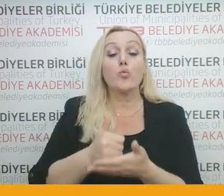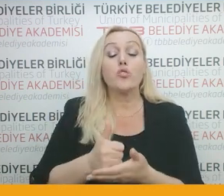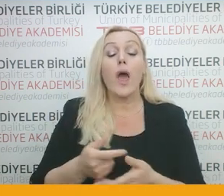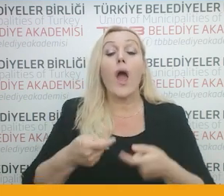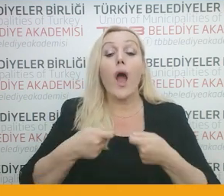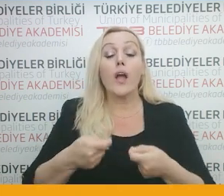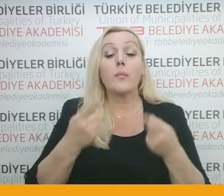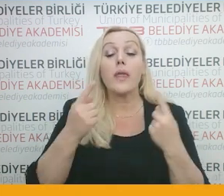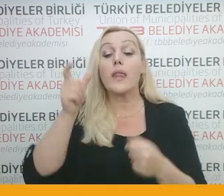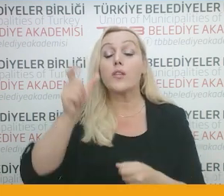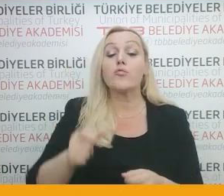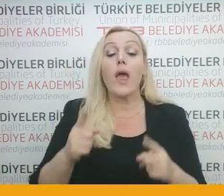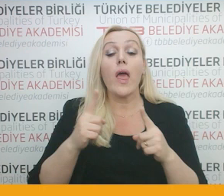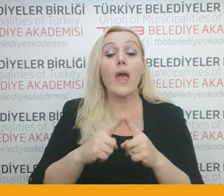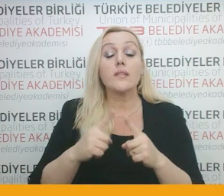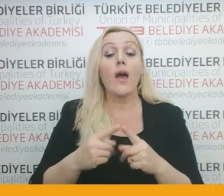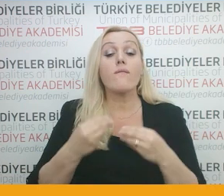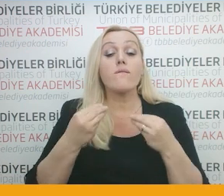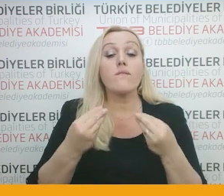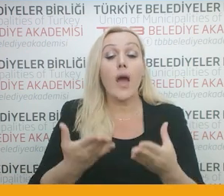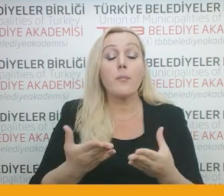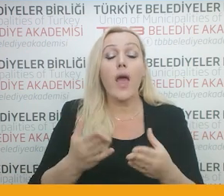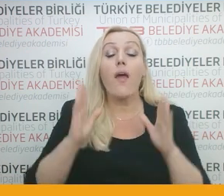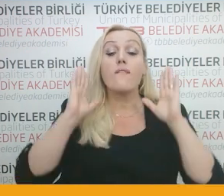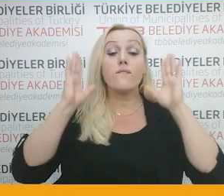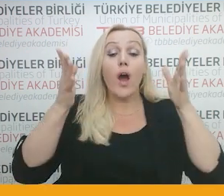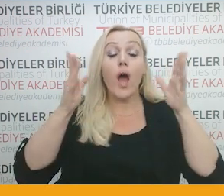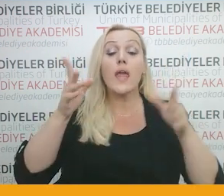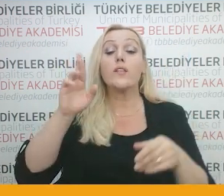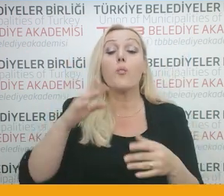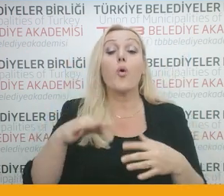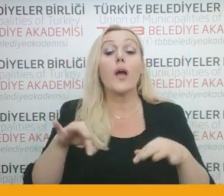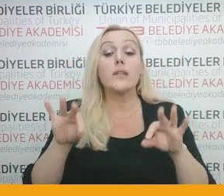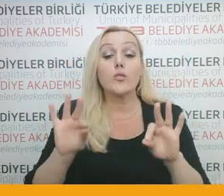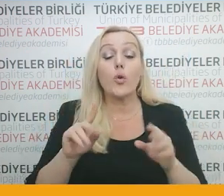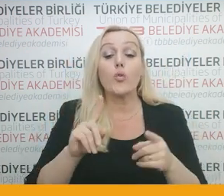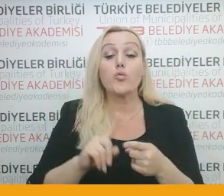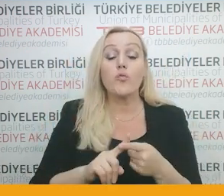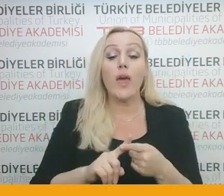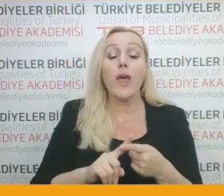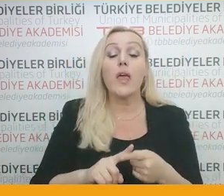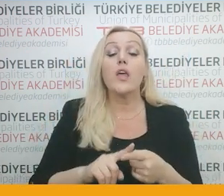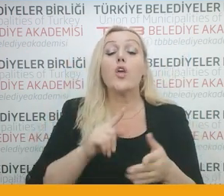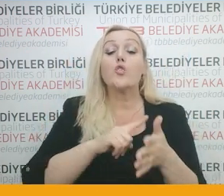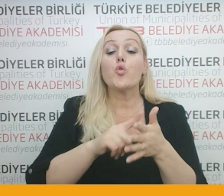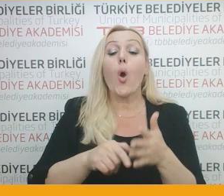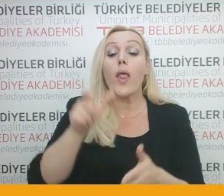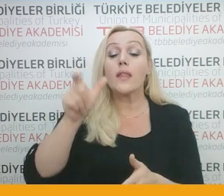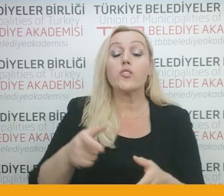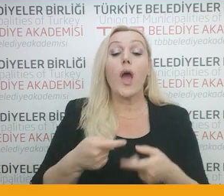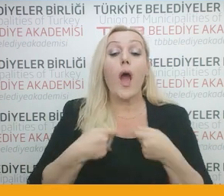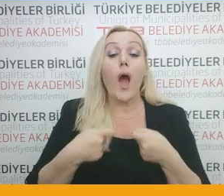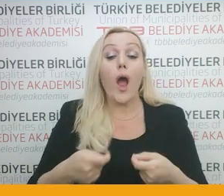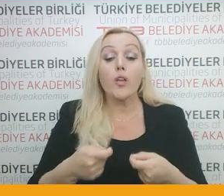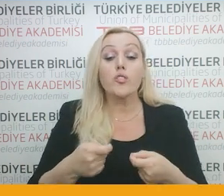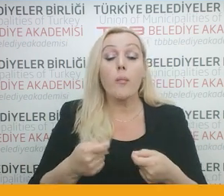yetkililerince hesap verme sorumluluğu çerçevesinde her yıl faaliyet raporu hazırlıyoruz. Üst yönetici harcama yetkilileri tarafından hazırlanan